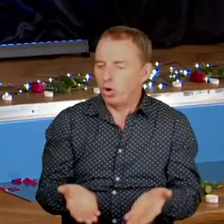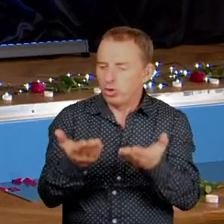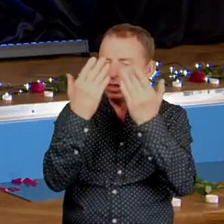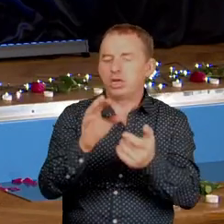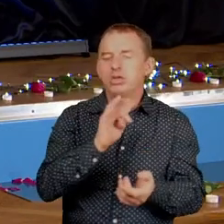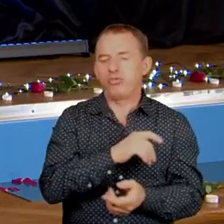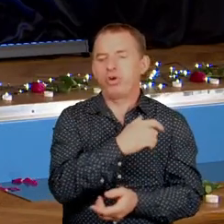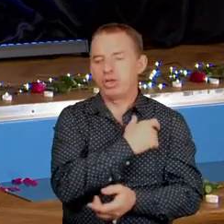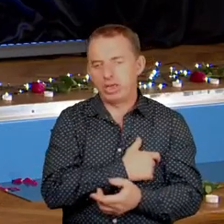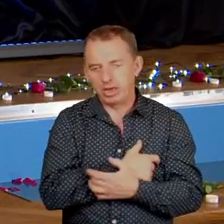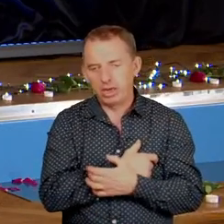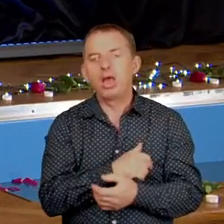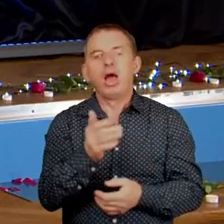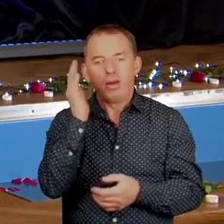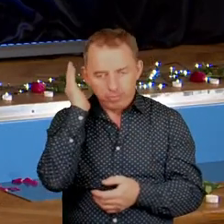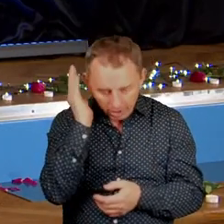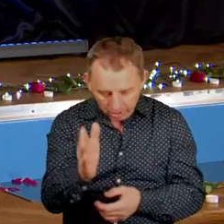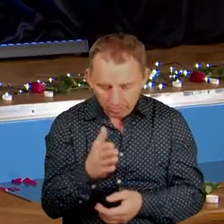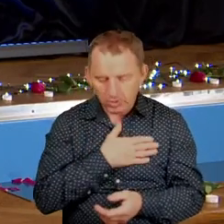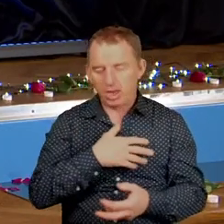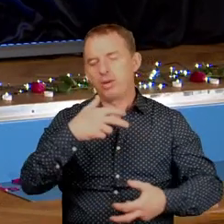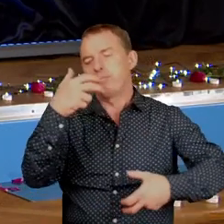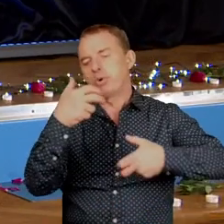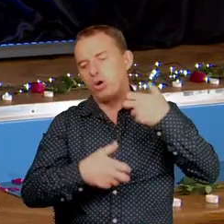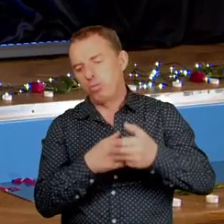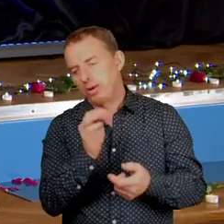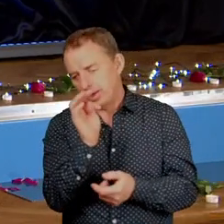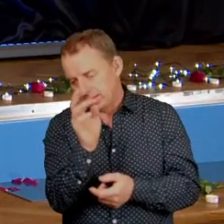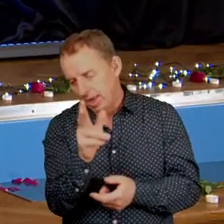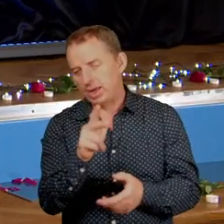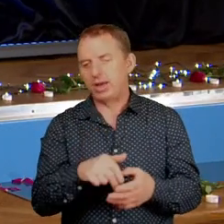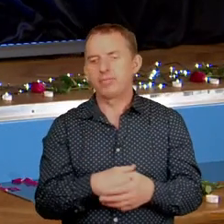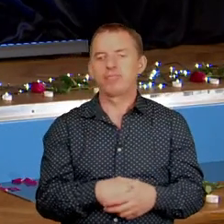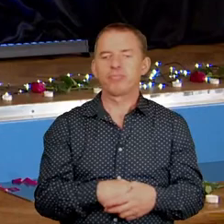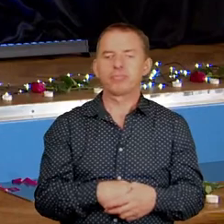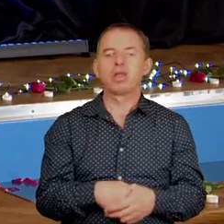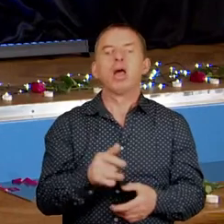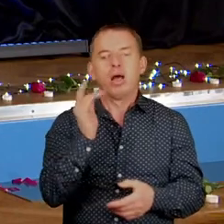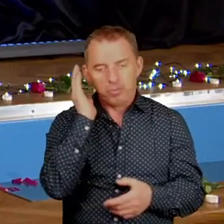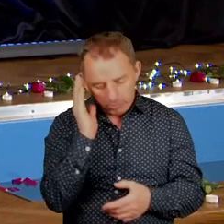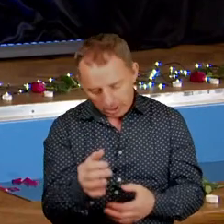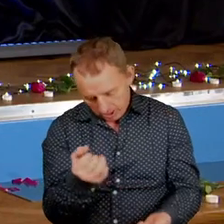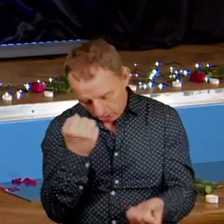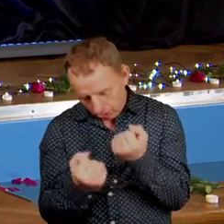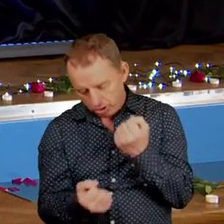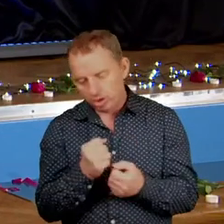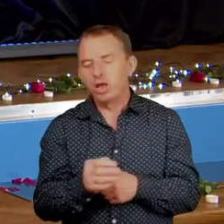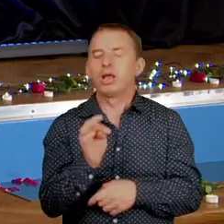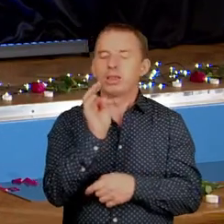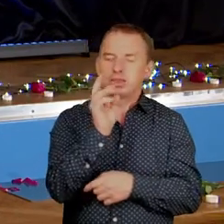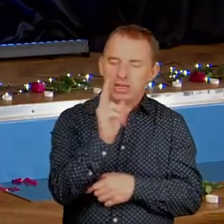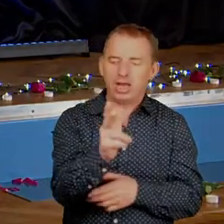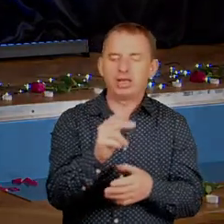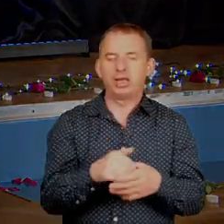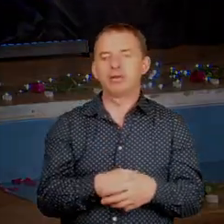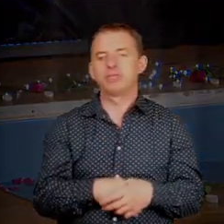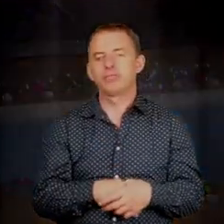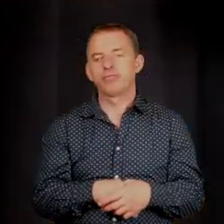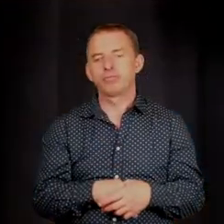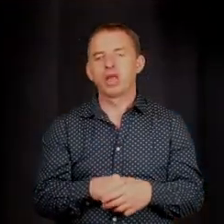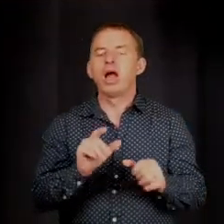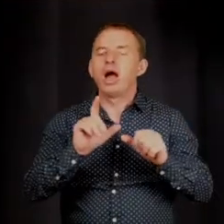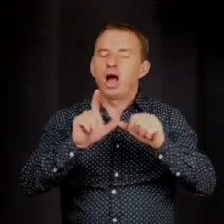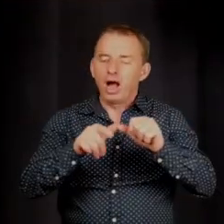trials, yes. Będziecie mieć problemy, tak. Difficulties, yes. Będą trudności, tak. But take heart.